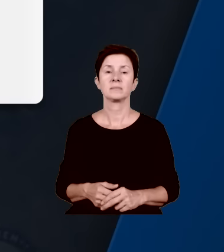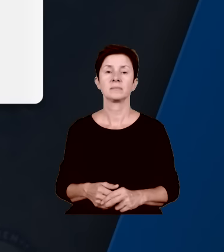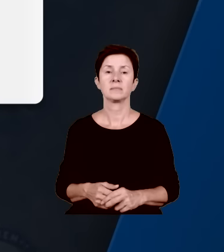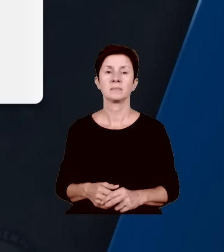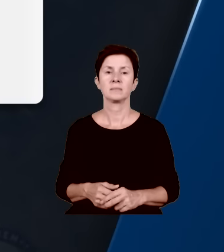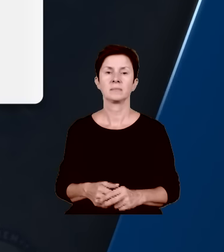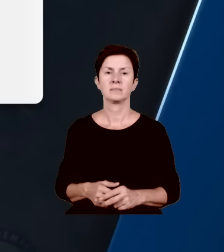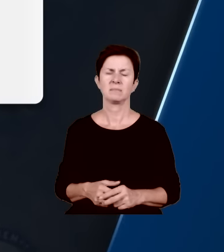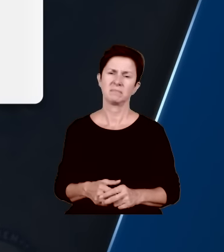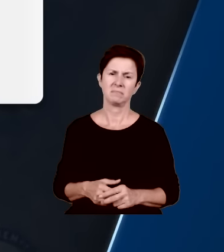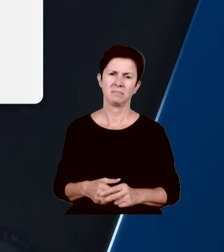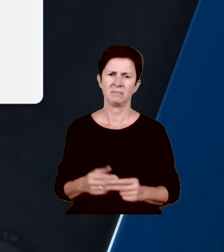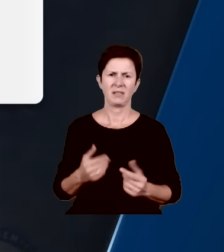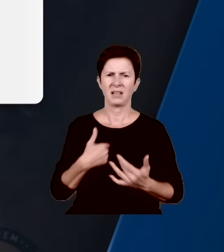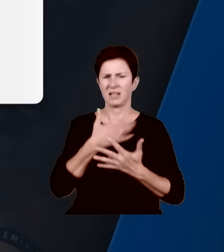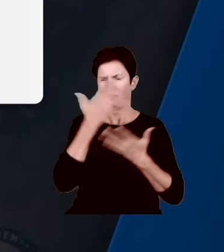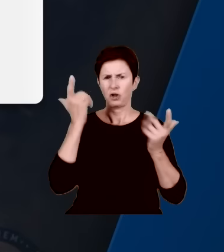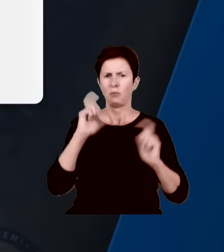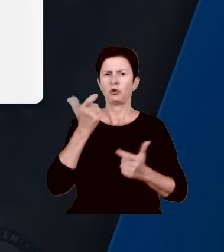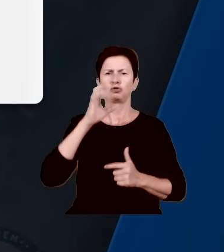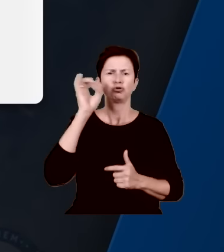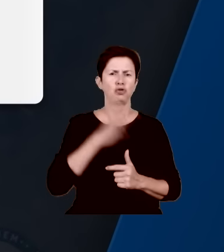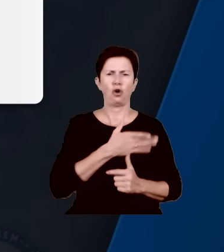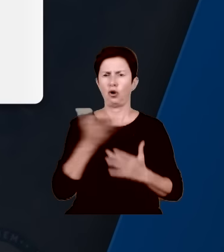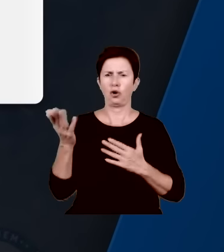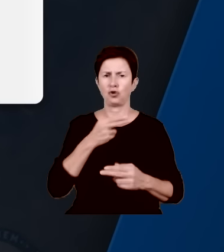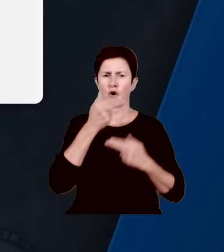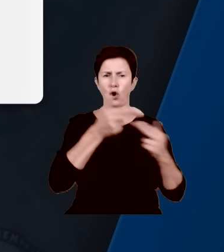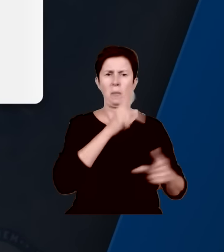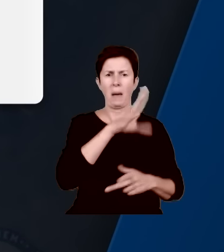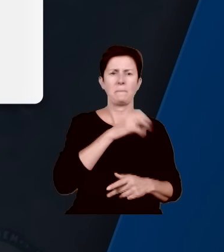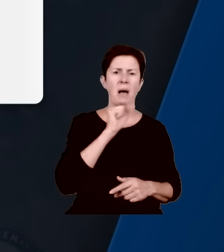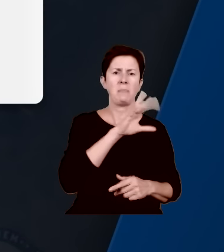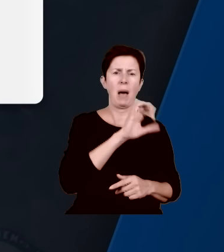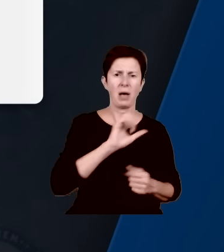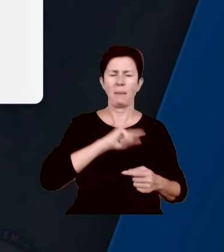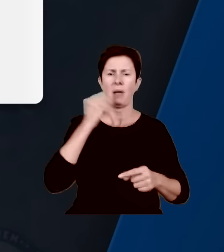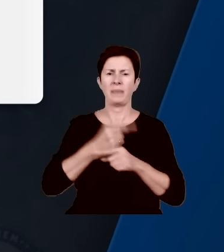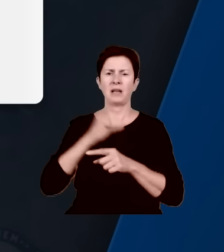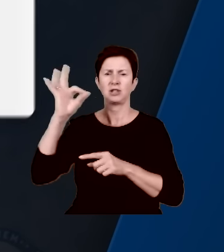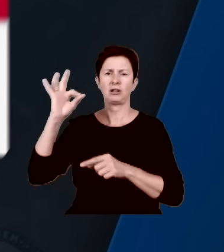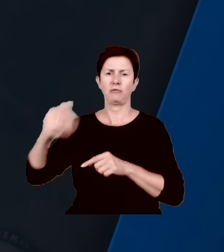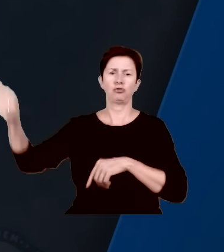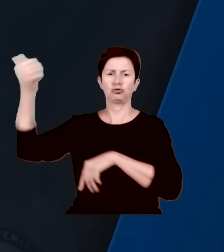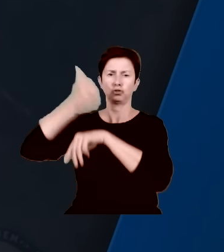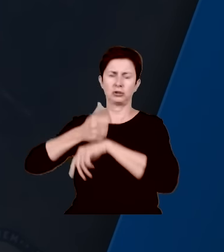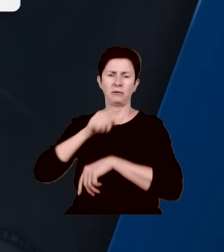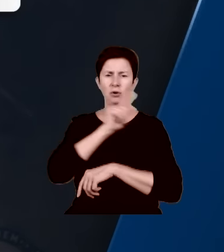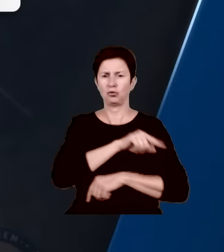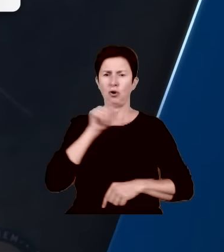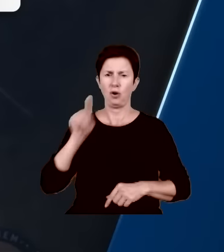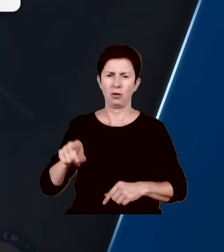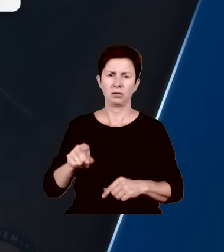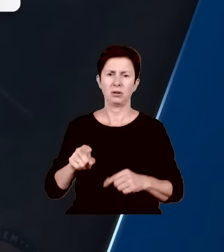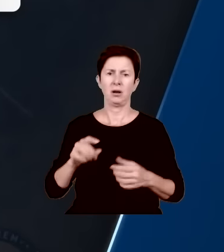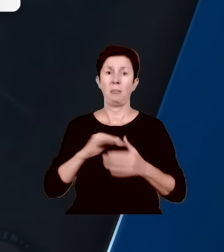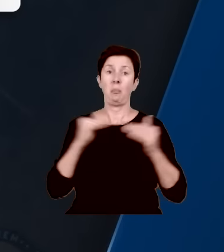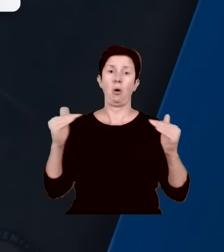W sumie nie wiadomo, co było głupsze. Komentarz pana Babiarza czy decyzja jego przełożonych. W obu przypadkach olimpijski